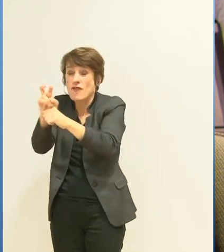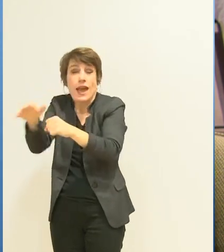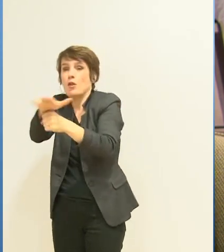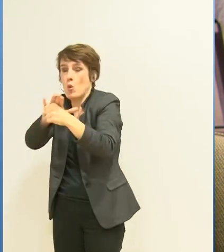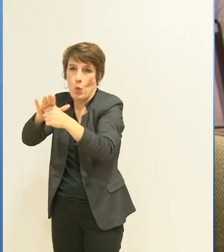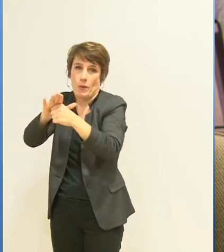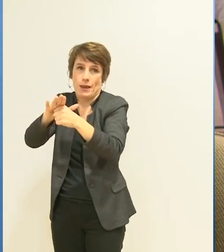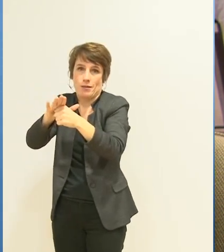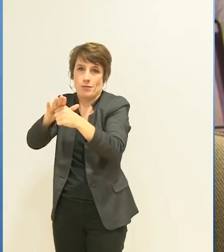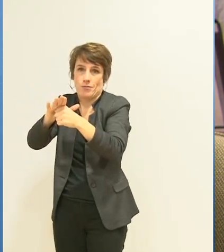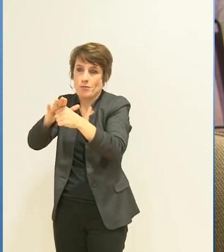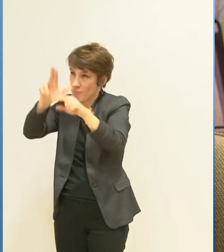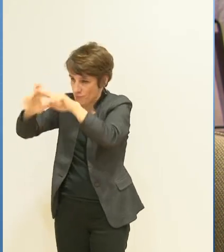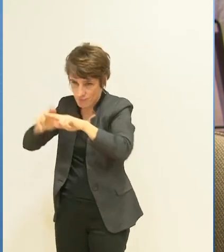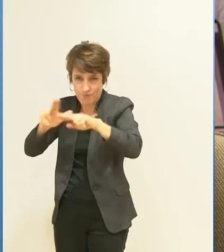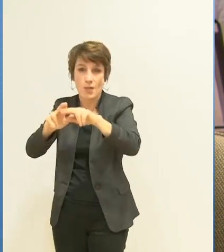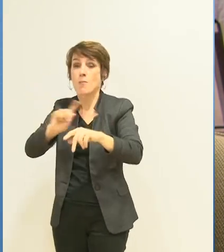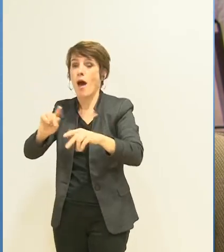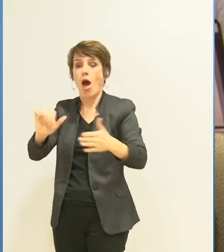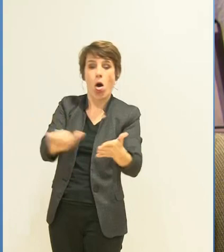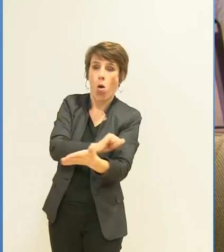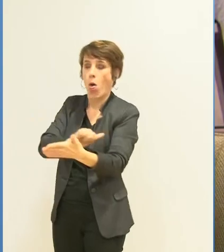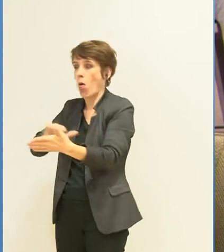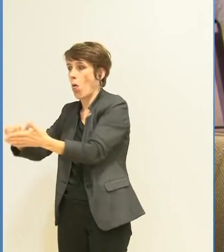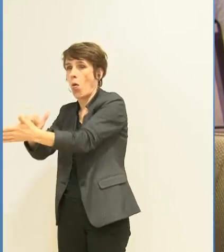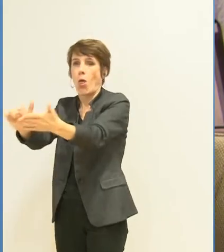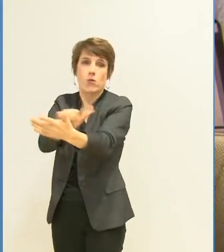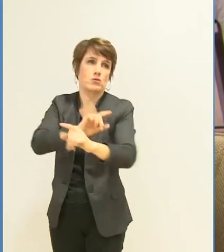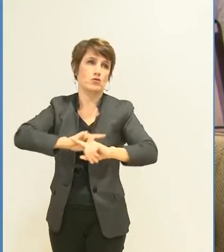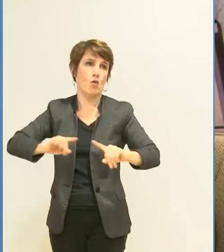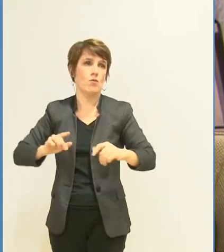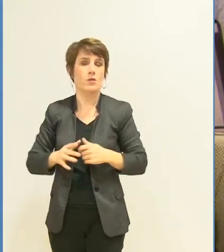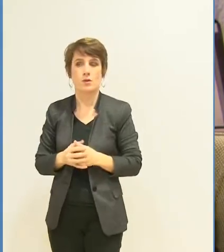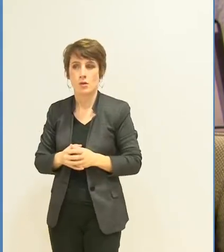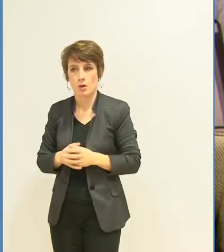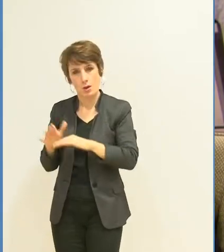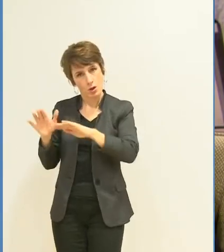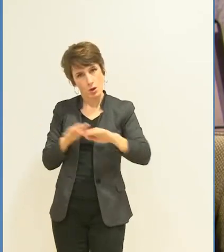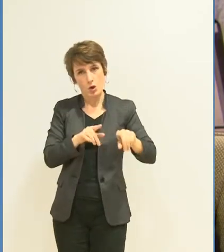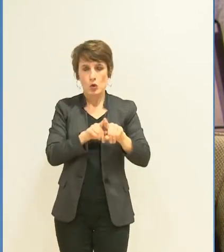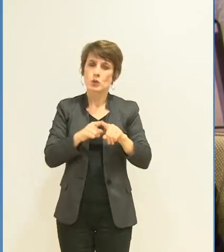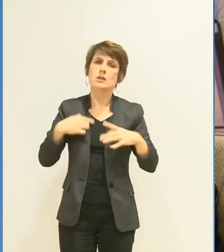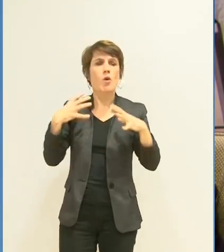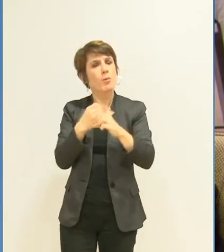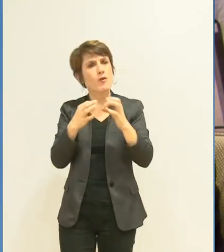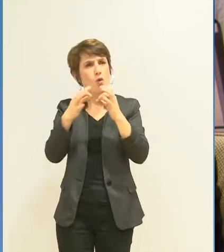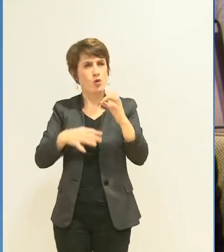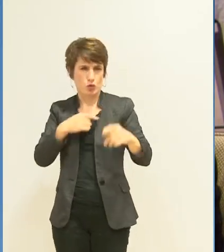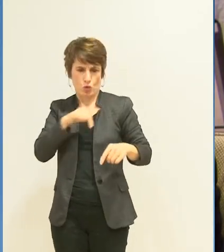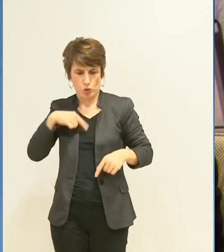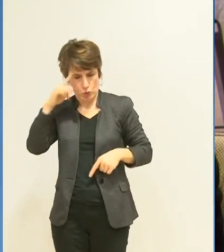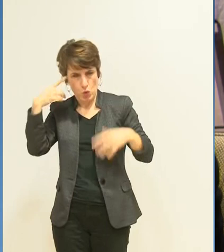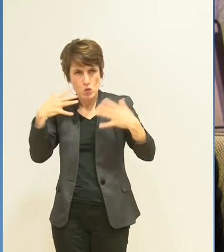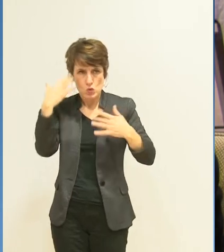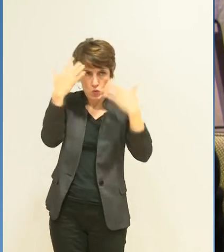pas reconfigurer nous concluons par de réflexion qui témoigne de nos graves préoccupations il n'est pas très loin